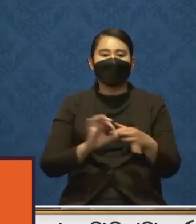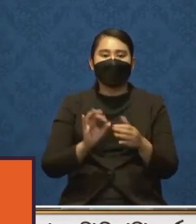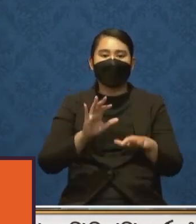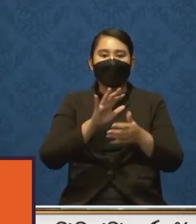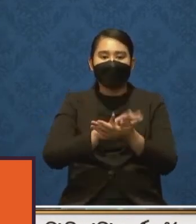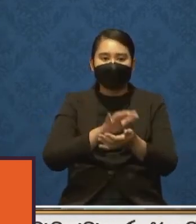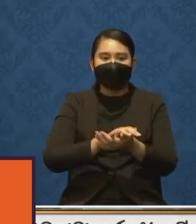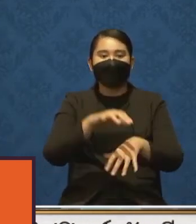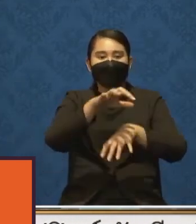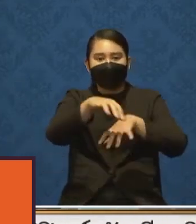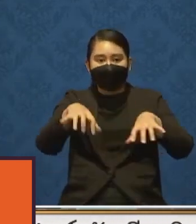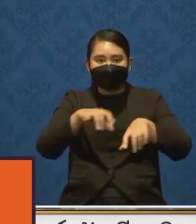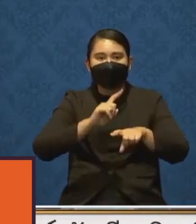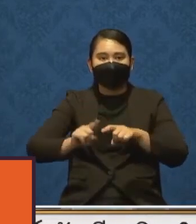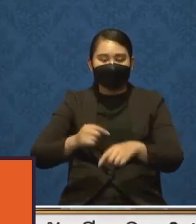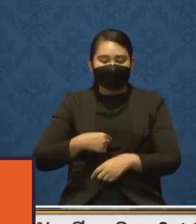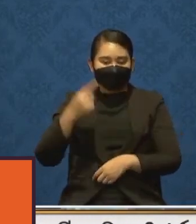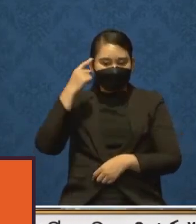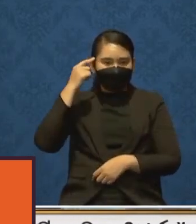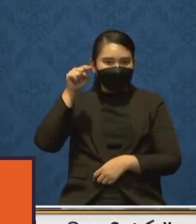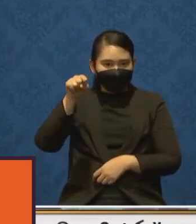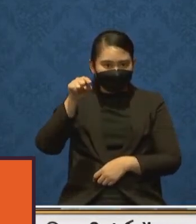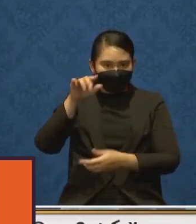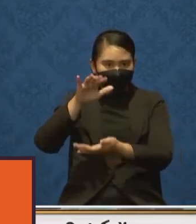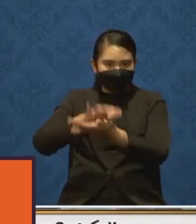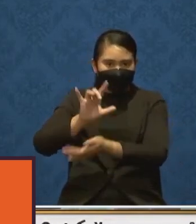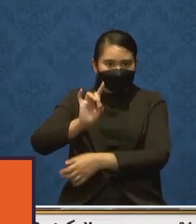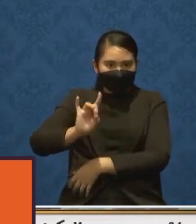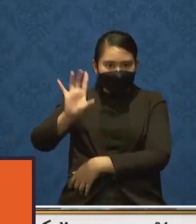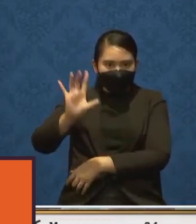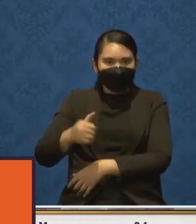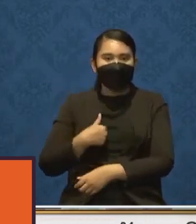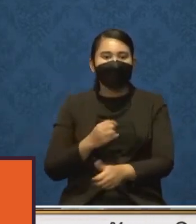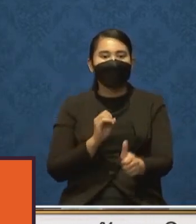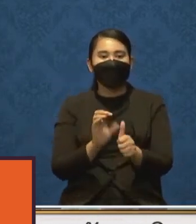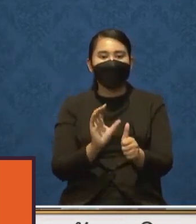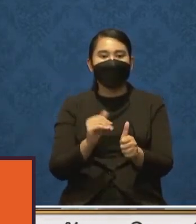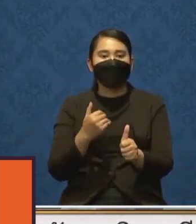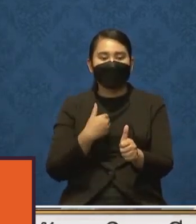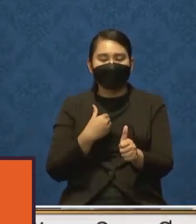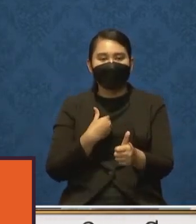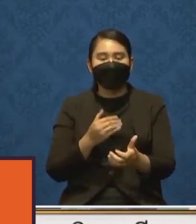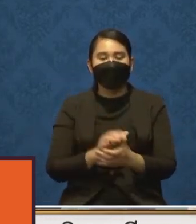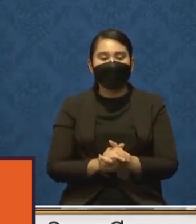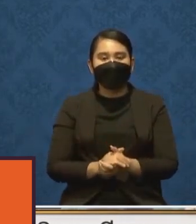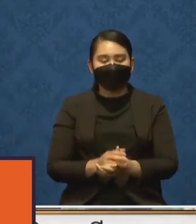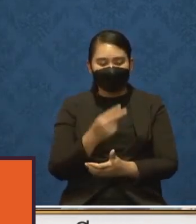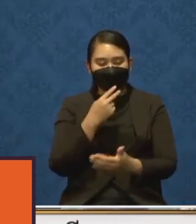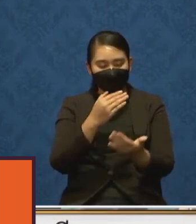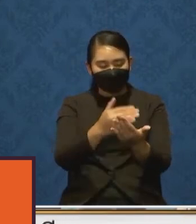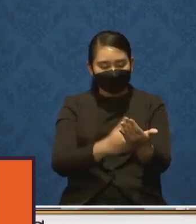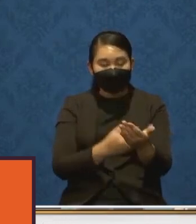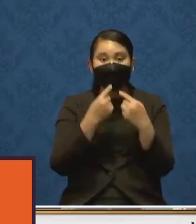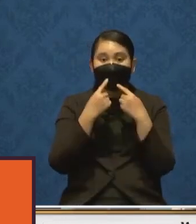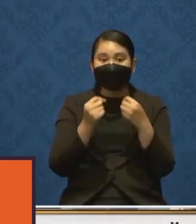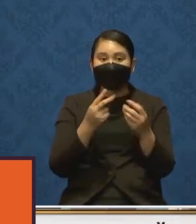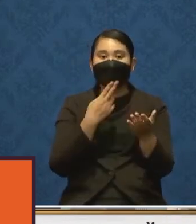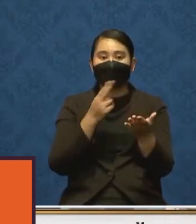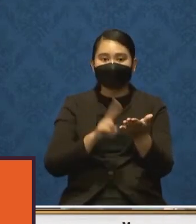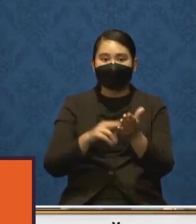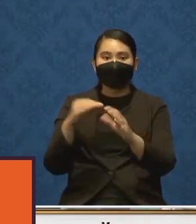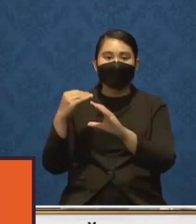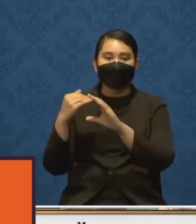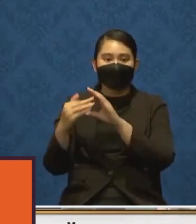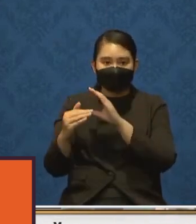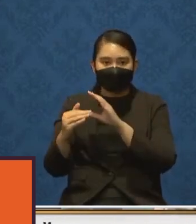ษาต่ไปทพงเป้าเลยครับมีขอเสนอแ่ผมเหนของท่านหนครัหลาย ๆที่ทานต่อมาวาทานมีหนัสือไปถึง